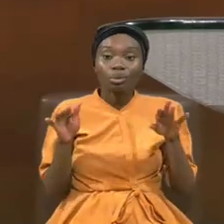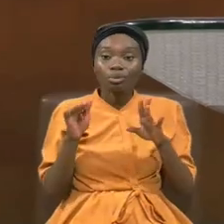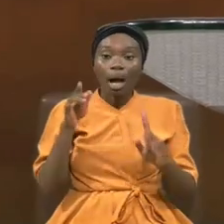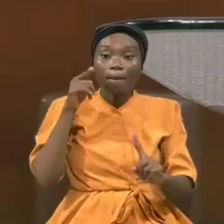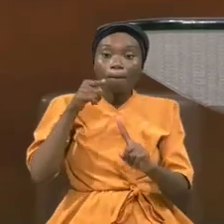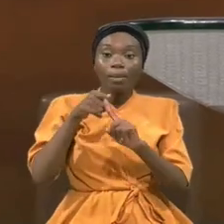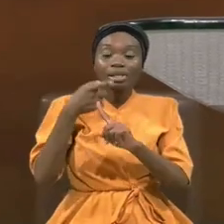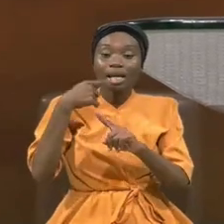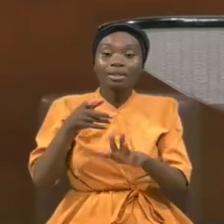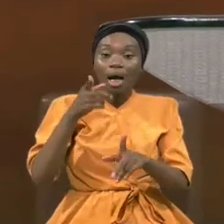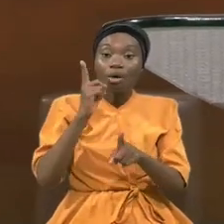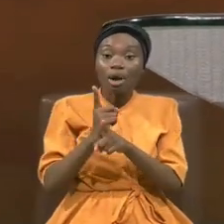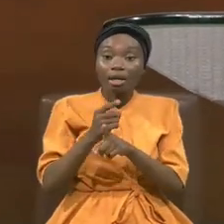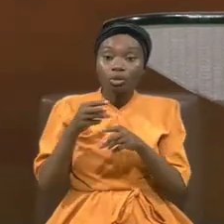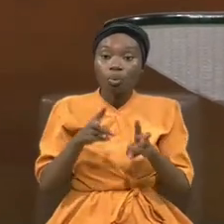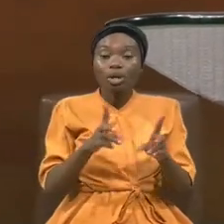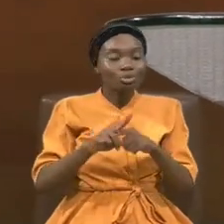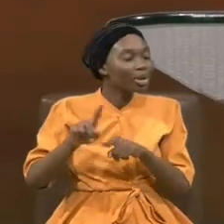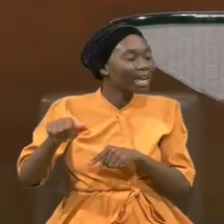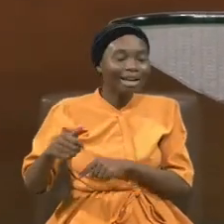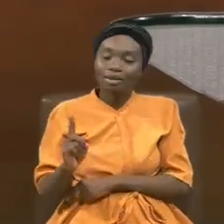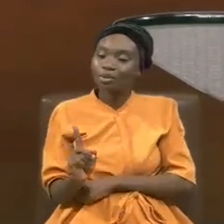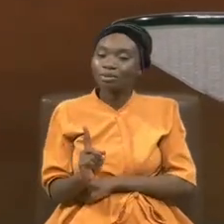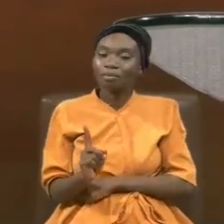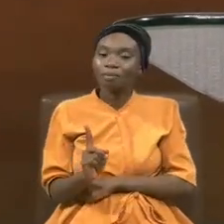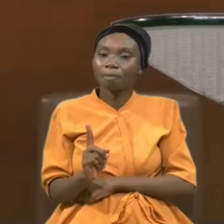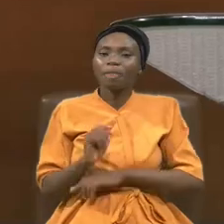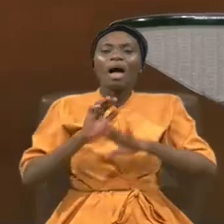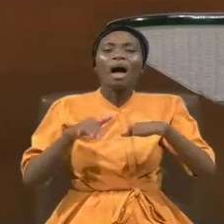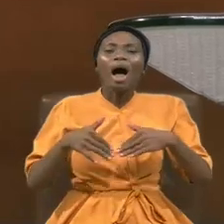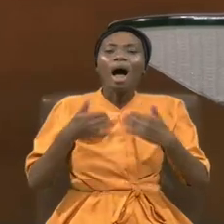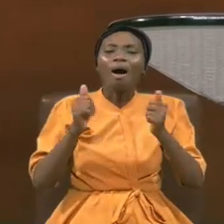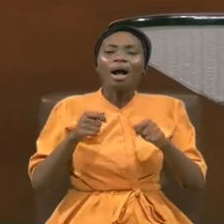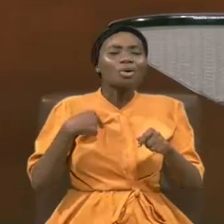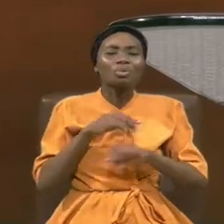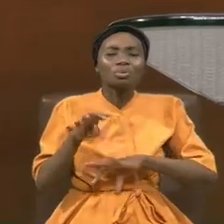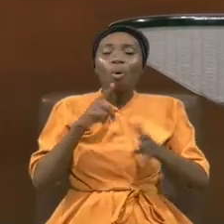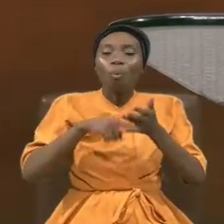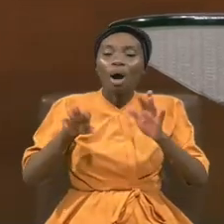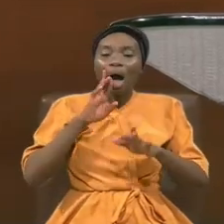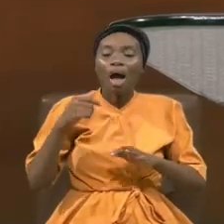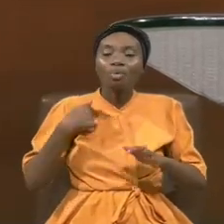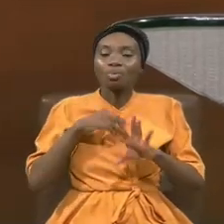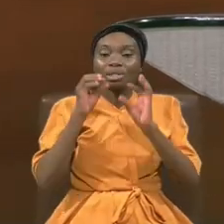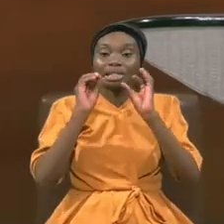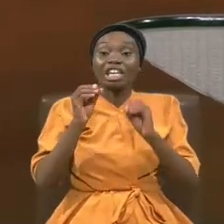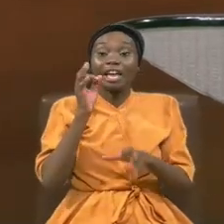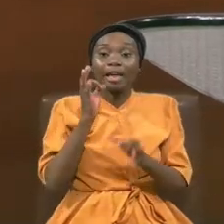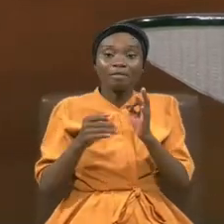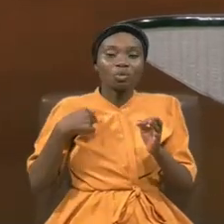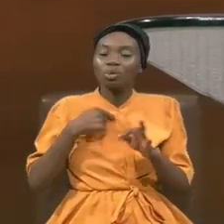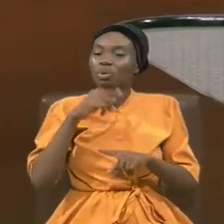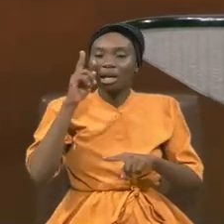Et faut pas montrer la bonne voie à personne. Comme qu'est-ce que nous enseignons? Si on ne